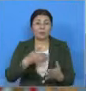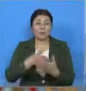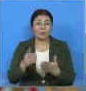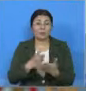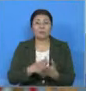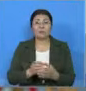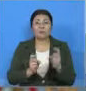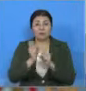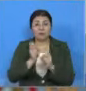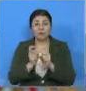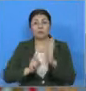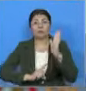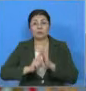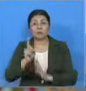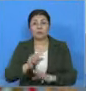ругать, начинают.